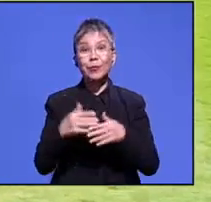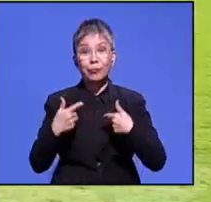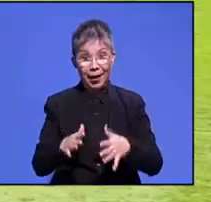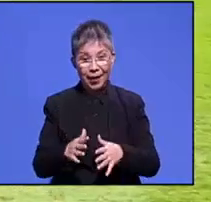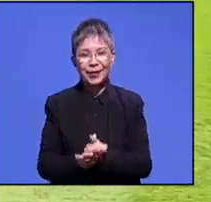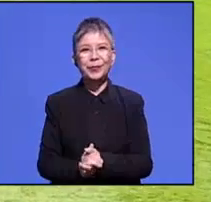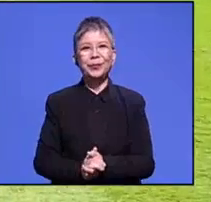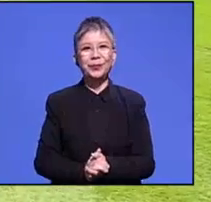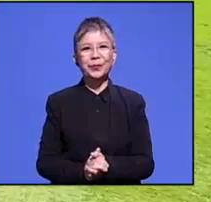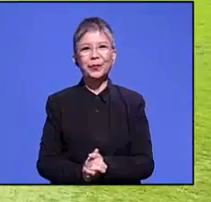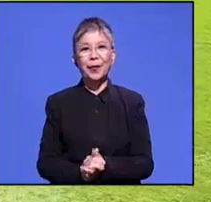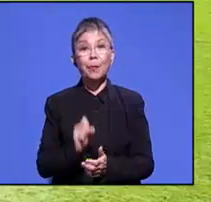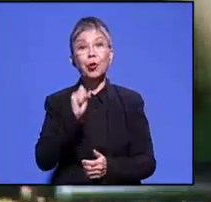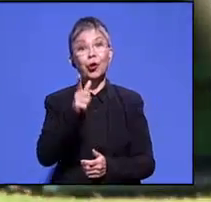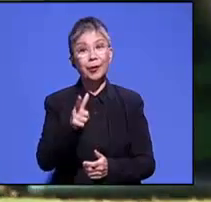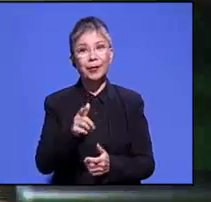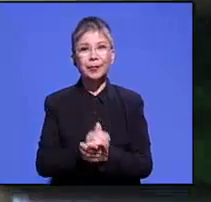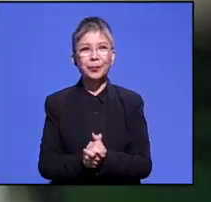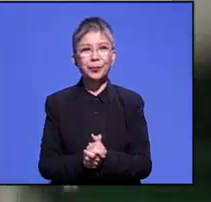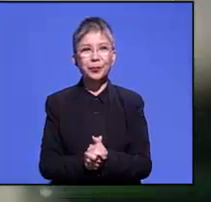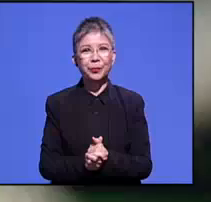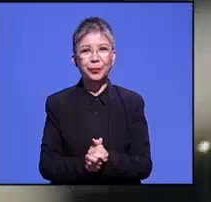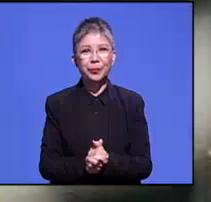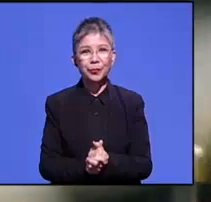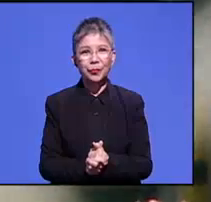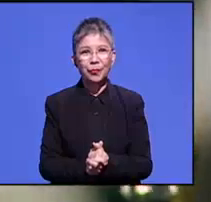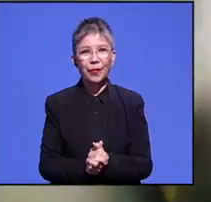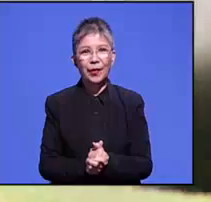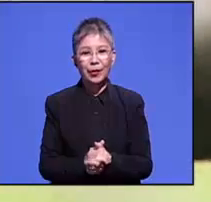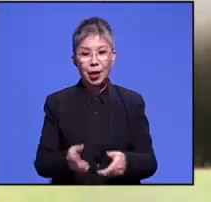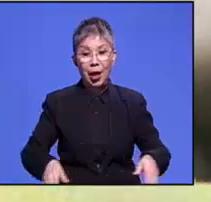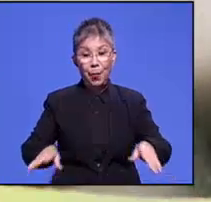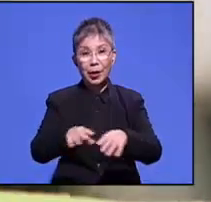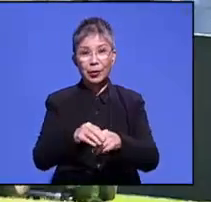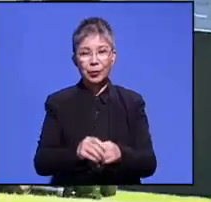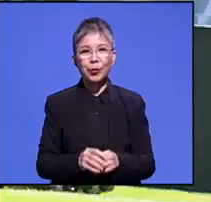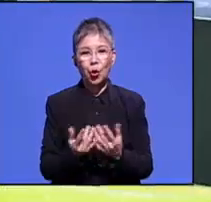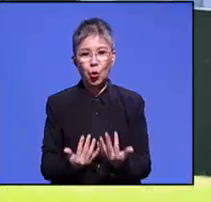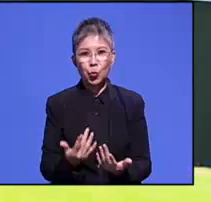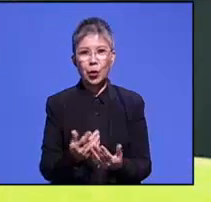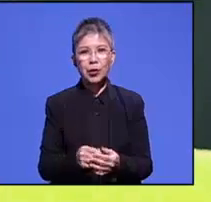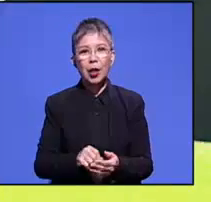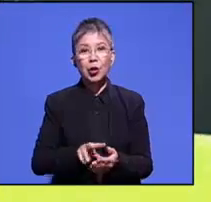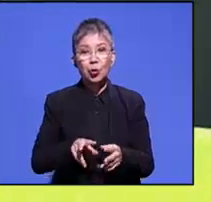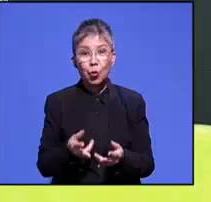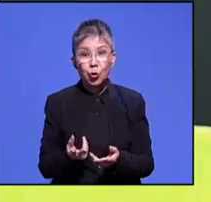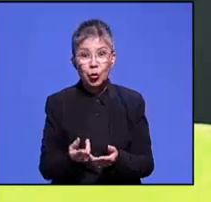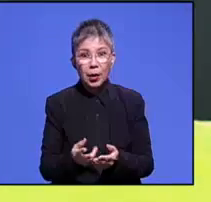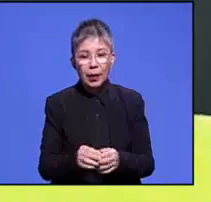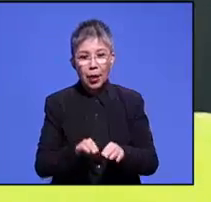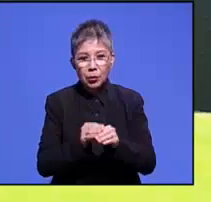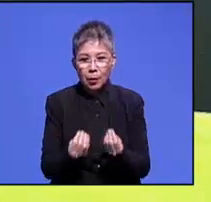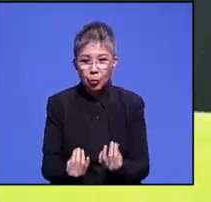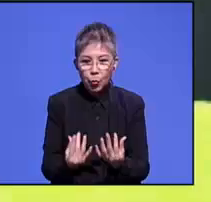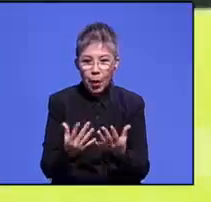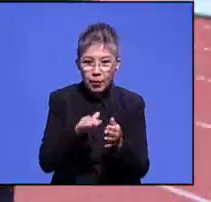motong Tidak cuma untuk mempercantik lapangan pemirsa rumput rutin dicukur juga menstimulus pertumbuhannya